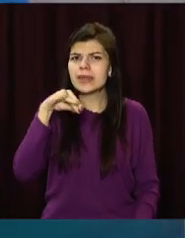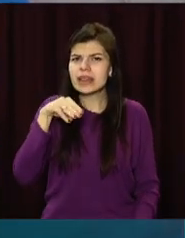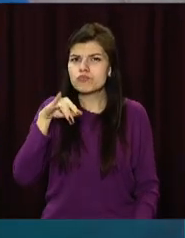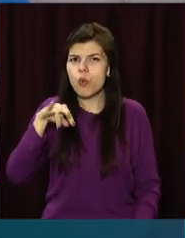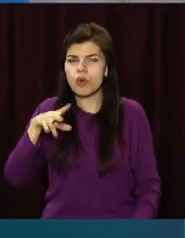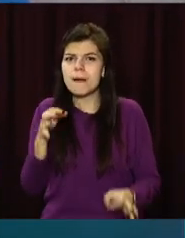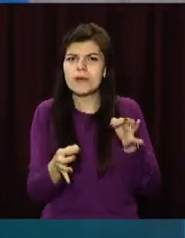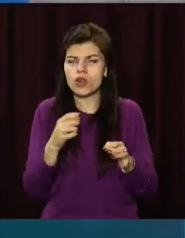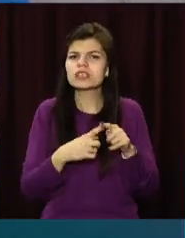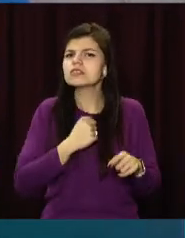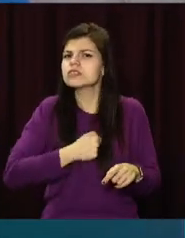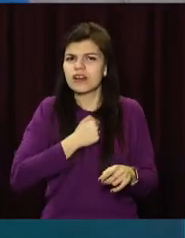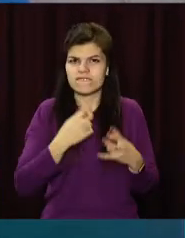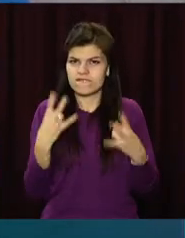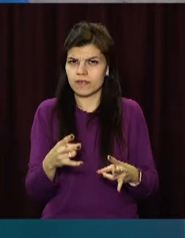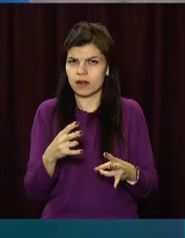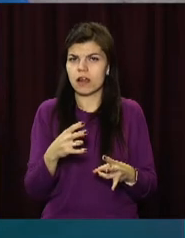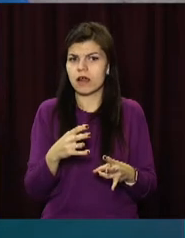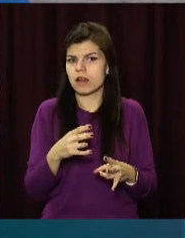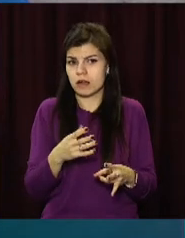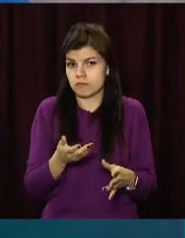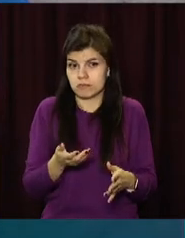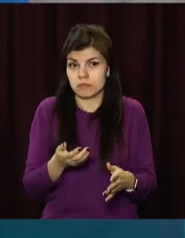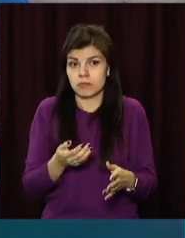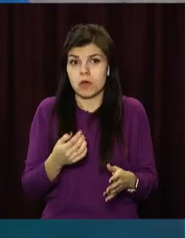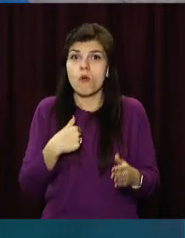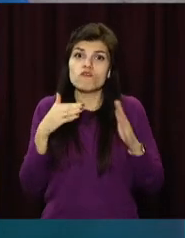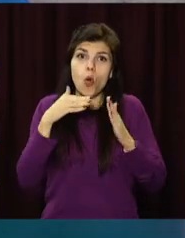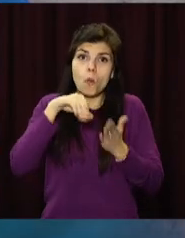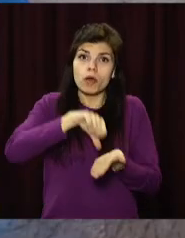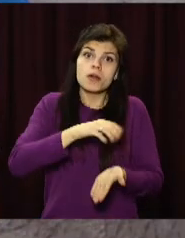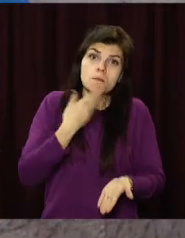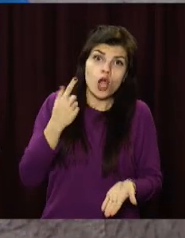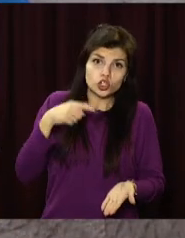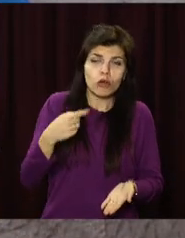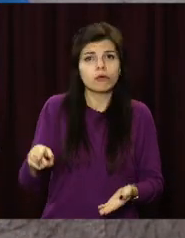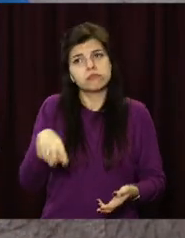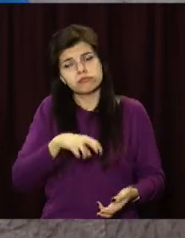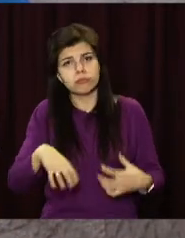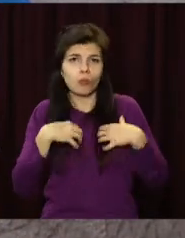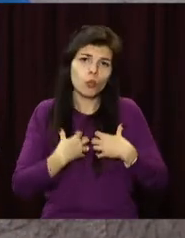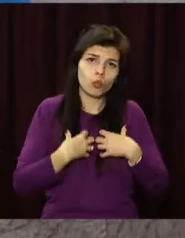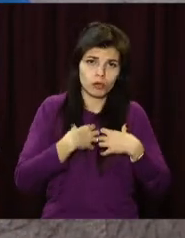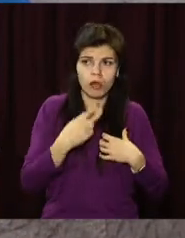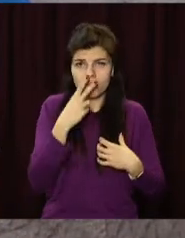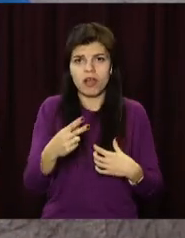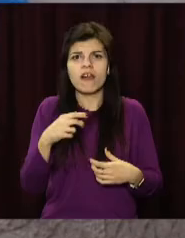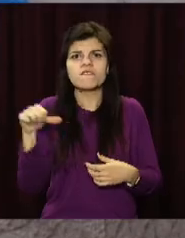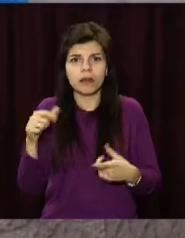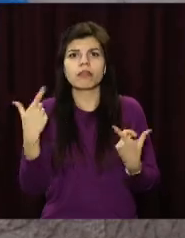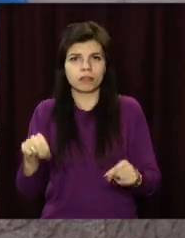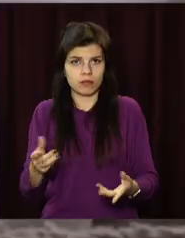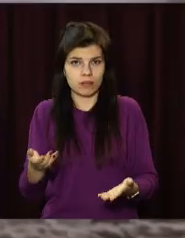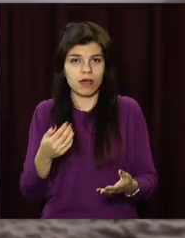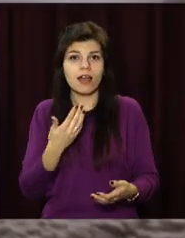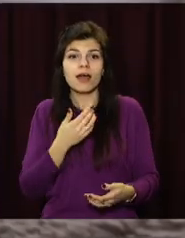Ні, ця собака, от, вона от, чоловік і все. Тобто мене нету вдома, там час, він все, він скучає, він знає, що мама скоро прийде,